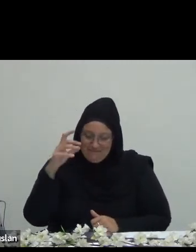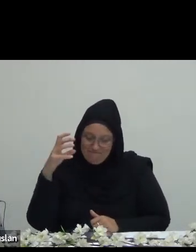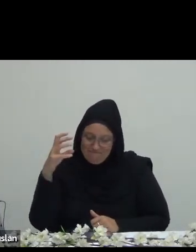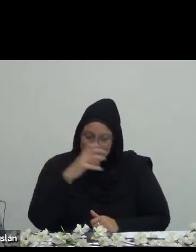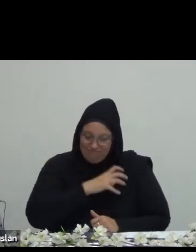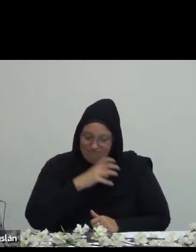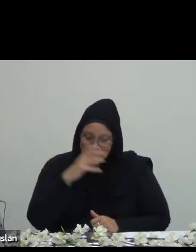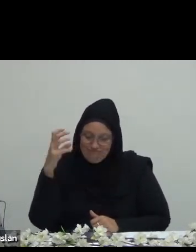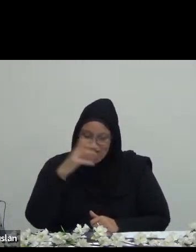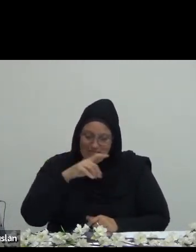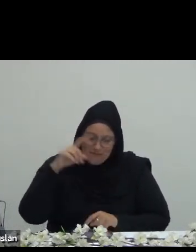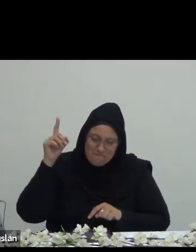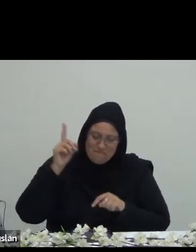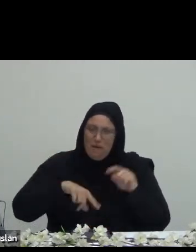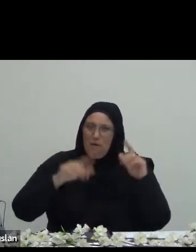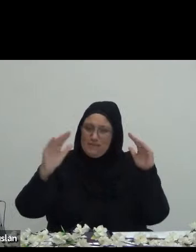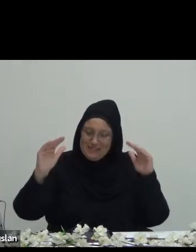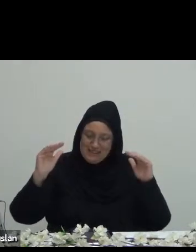الرحيم.